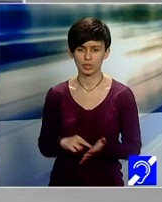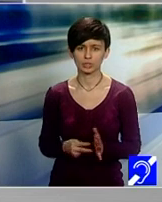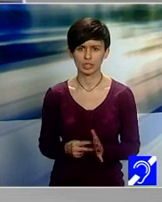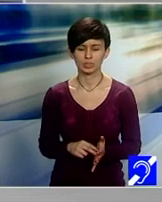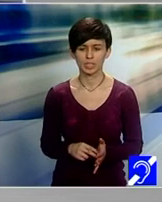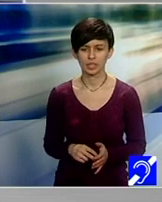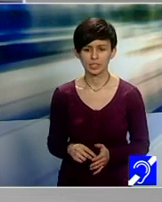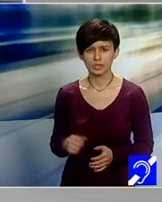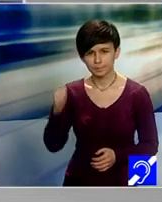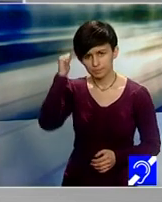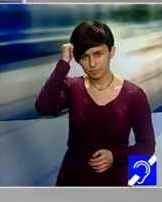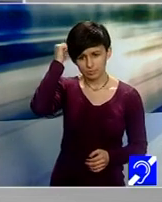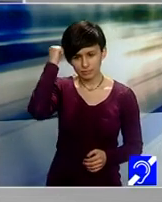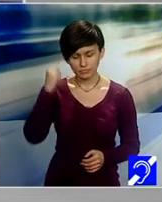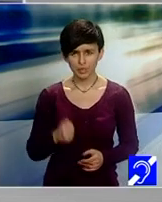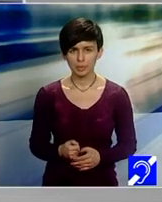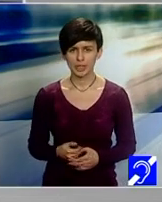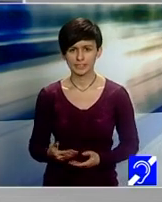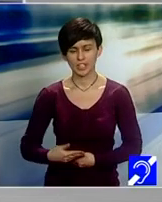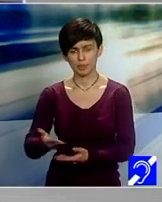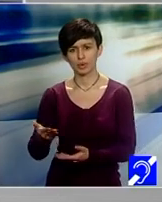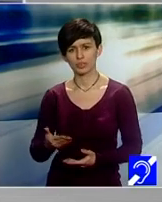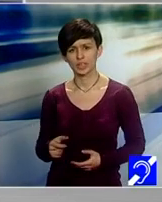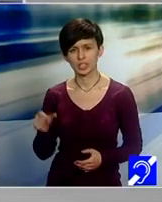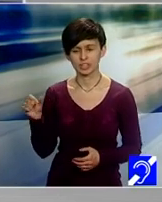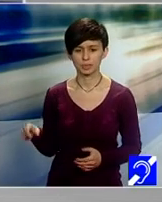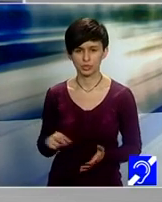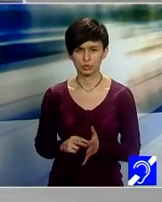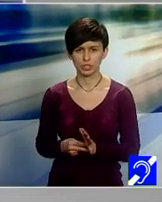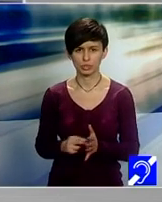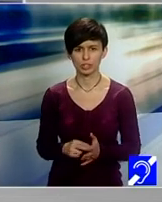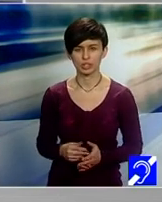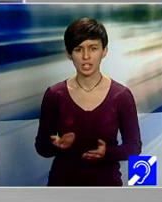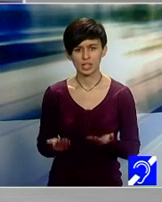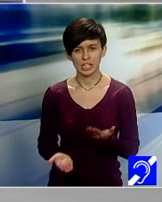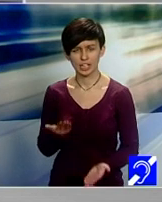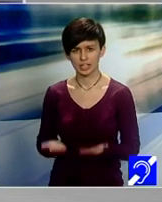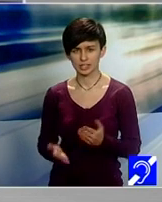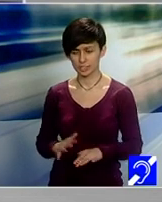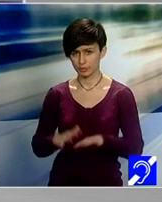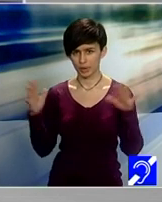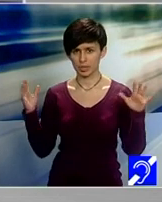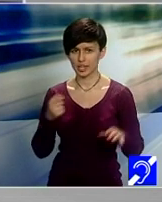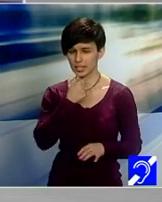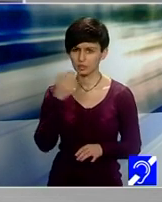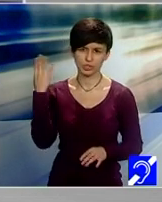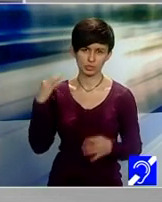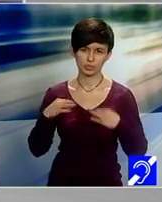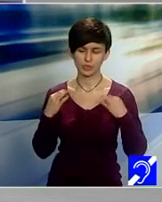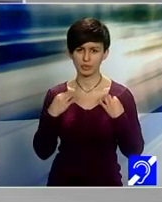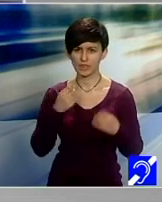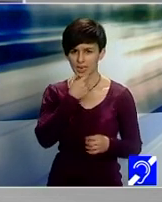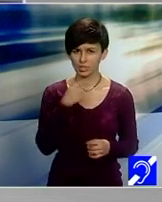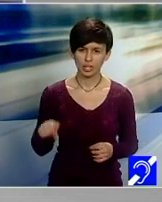oferit producătorilor care vând la piețele volante cantități mai mari anul trecut și în primăvara acestui an, așa că o